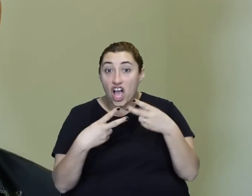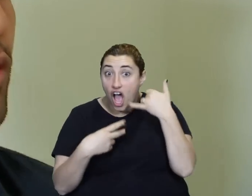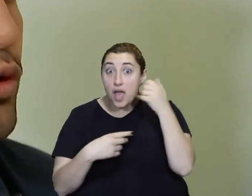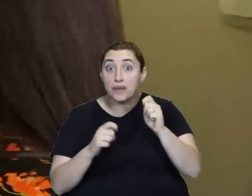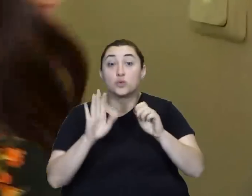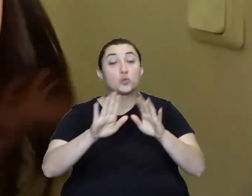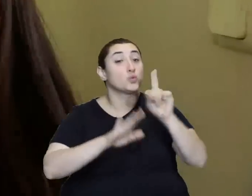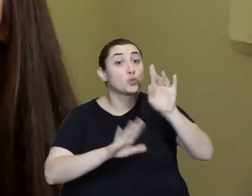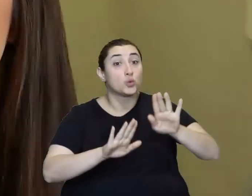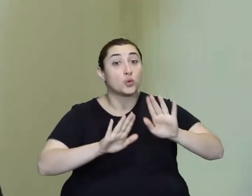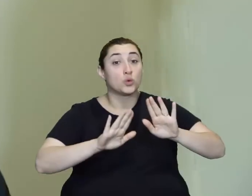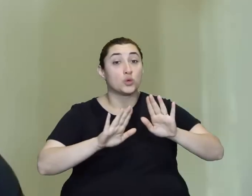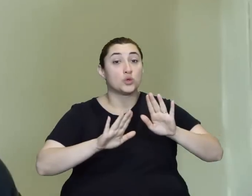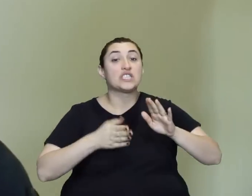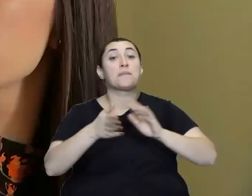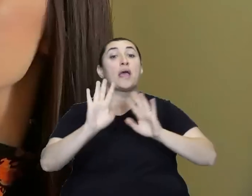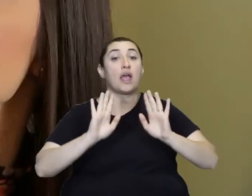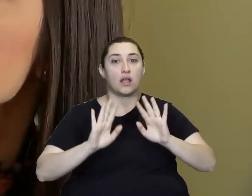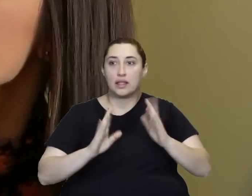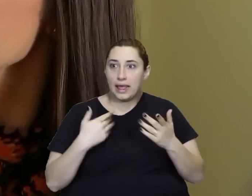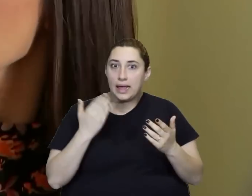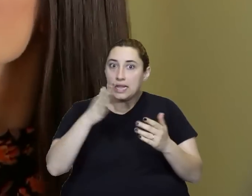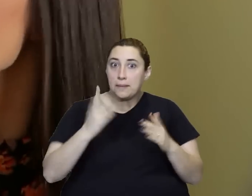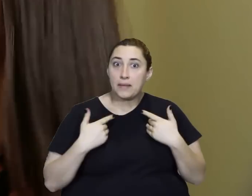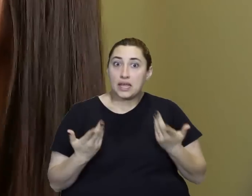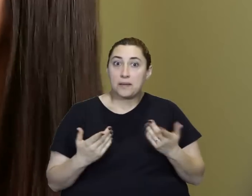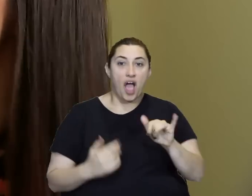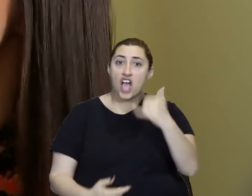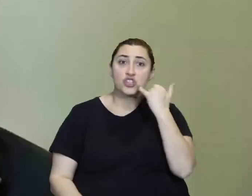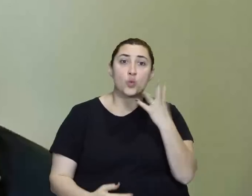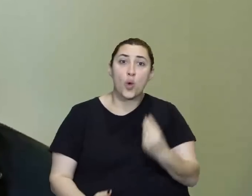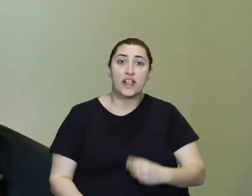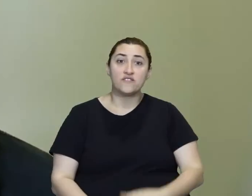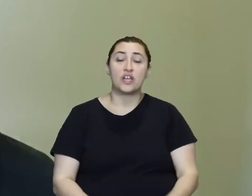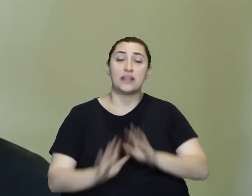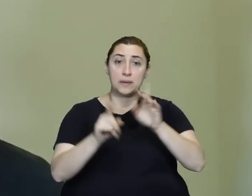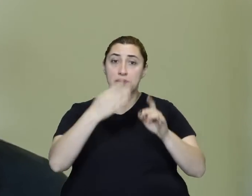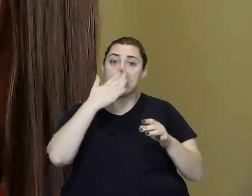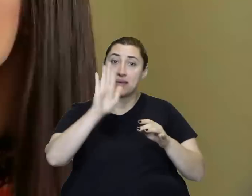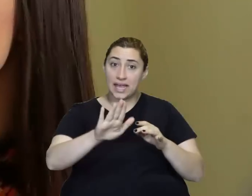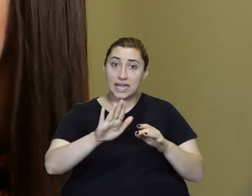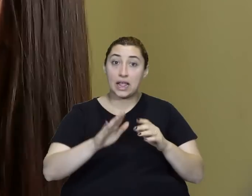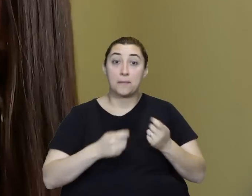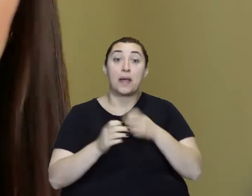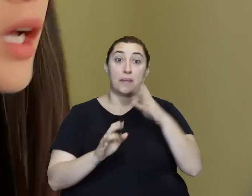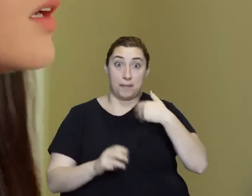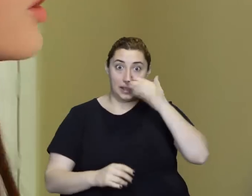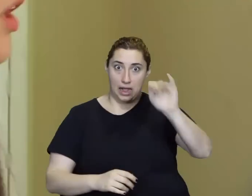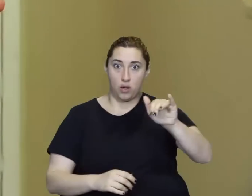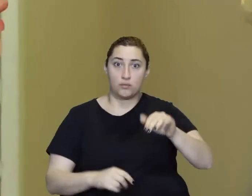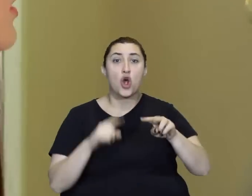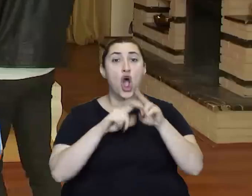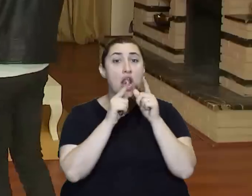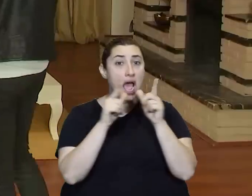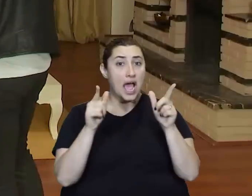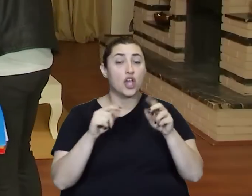dur burada. Dur. Çıkma. Nasıl çıkmayayım ya? Ya açarsa telefonunu. Tamam sen burada dur. Tamam geliyorum.